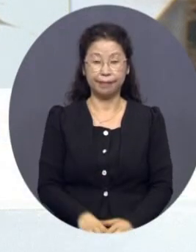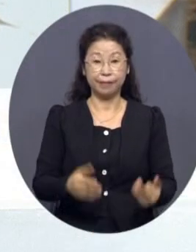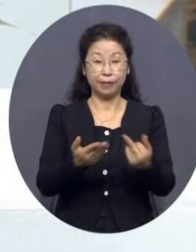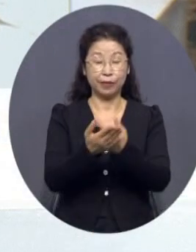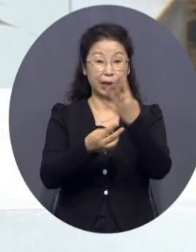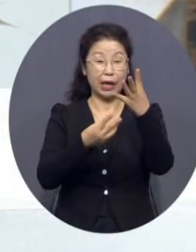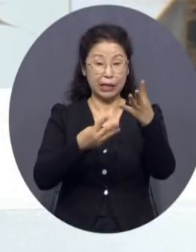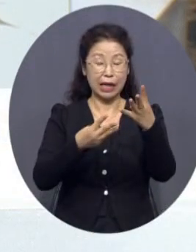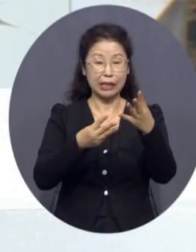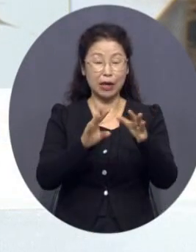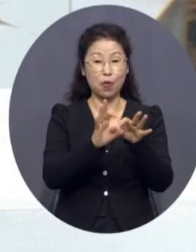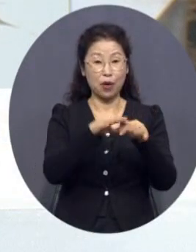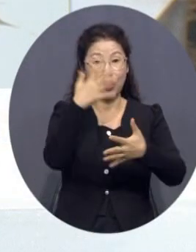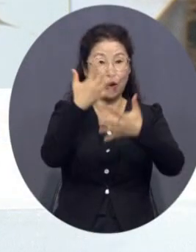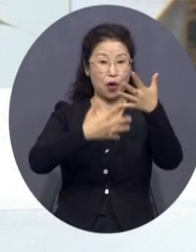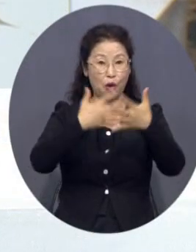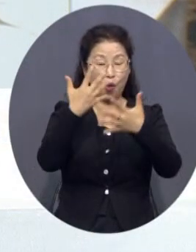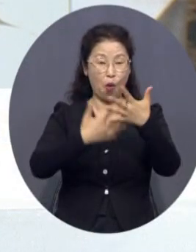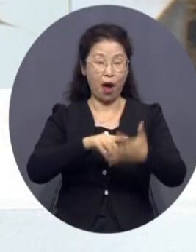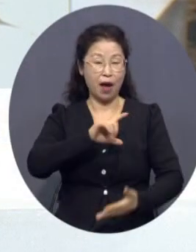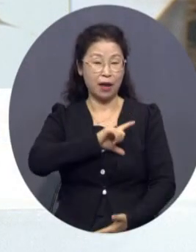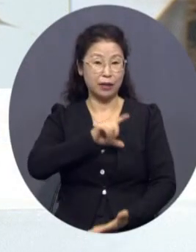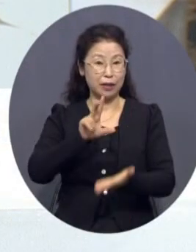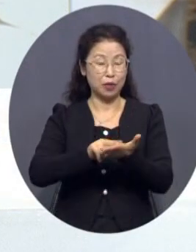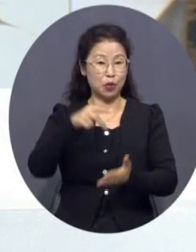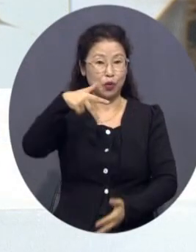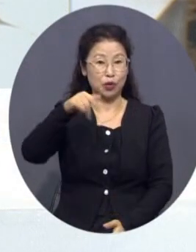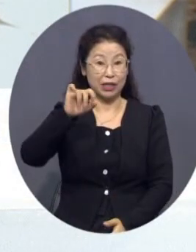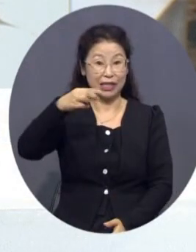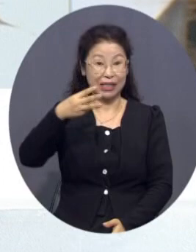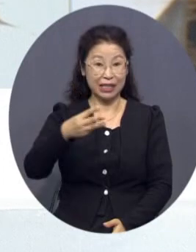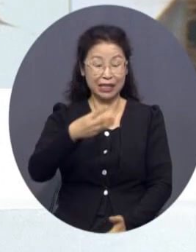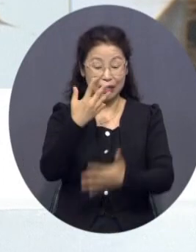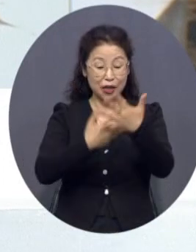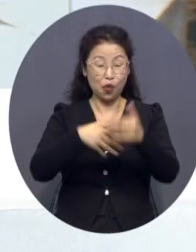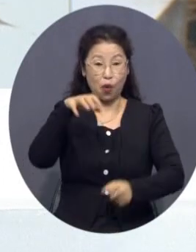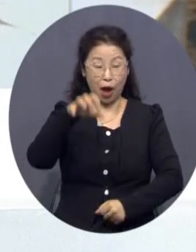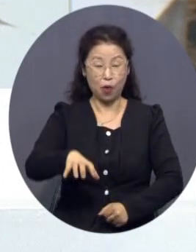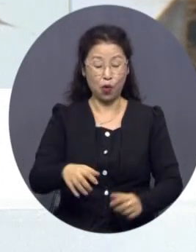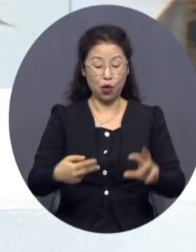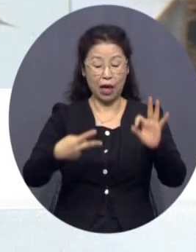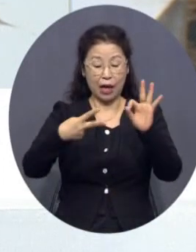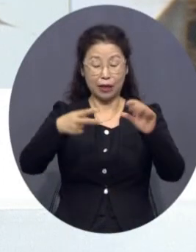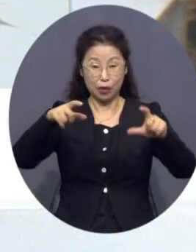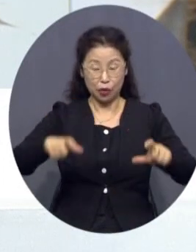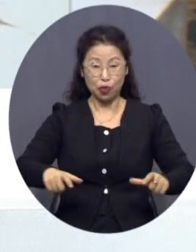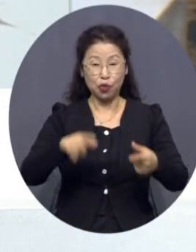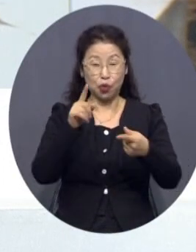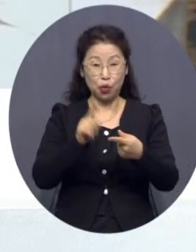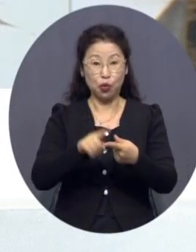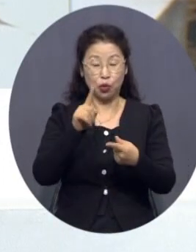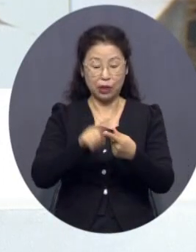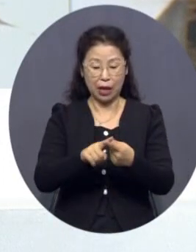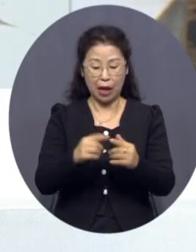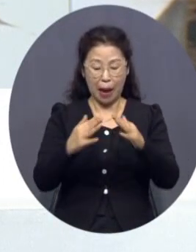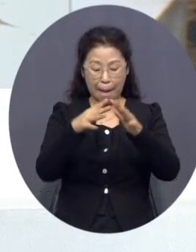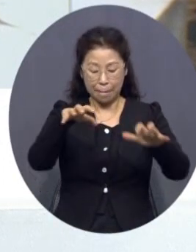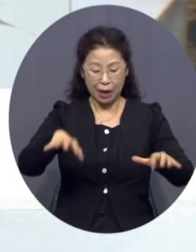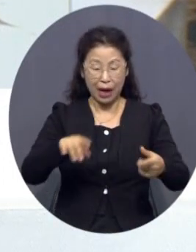제주 4.3을 다룬 영화 지슬의 소재지이자 서귀포시 안덕면 동광리에 삼을 재배했던